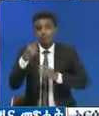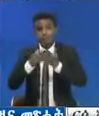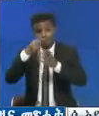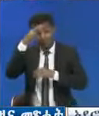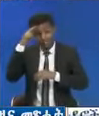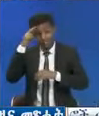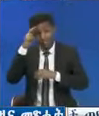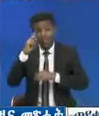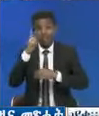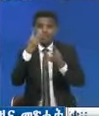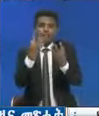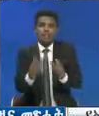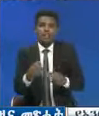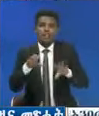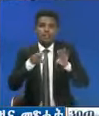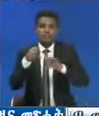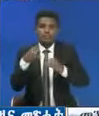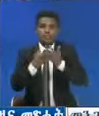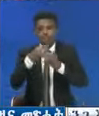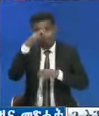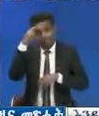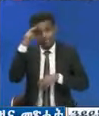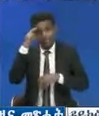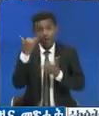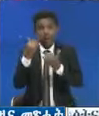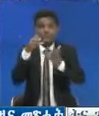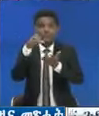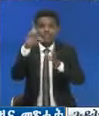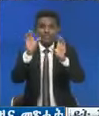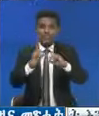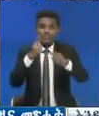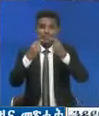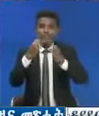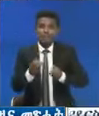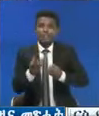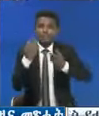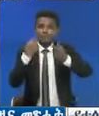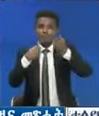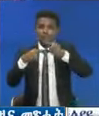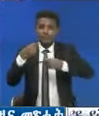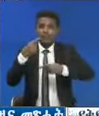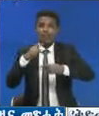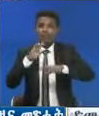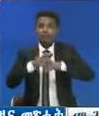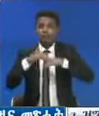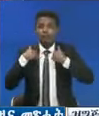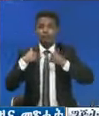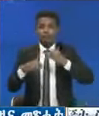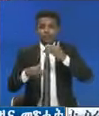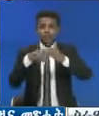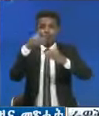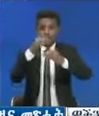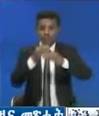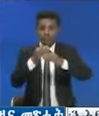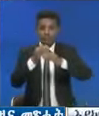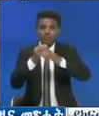አደረገብን። በዛ መንገድ ነው የተጓተተው። አሁን ያው ክረምት እየመጣ ነው። ኖርማሊ አብዛኛውን ጨርሰናል። አሁን የሚቀሩን የኮብል ሳይቶች ናቸው። ሶስት